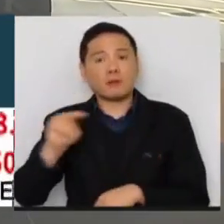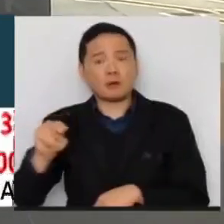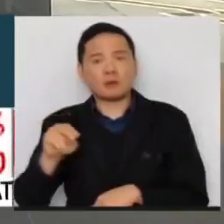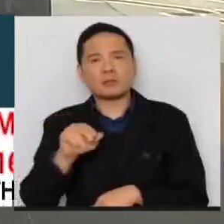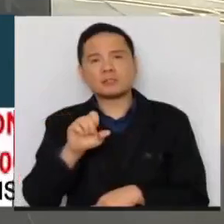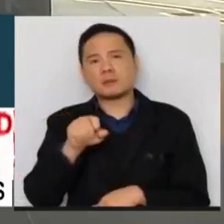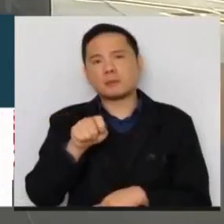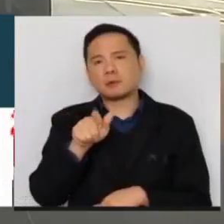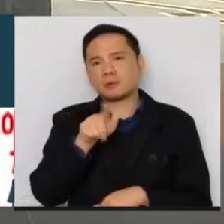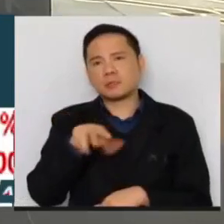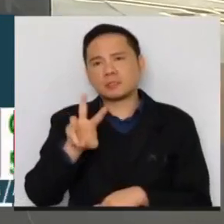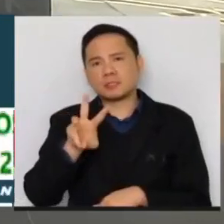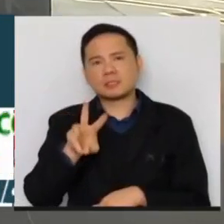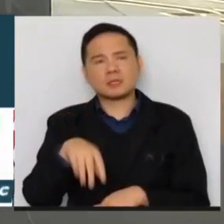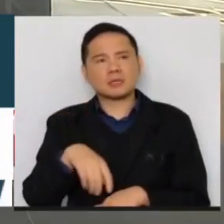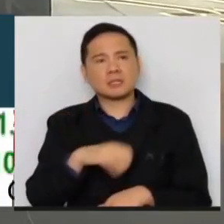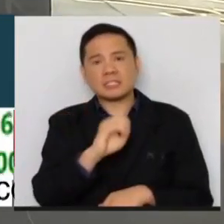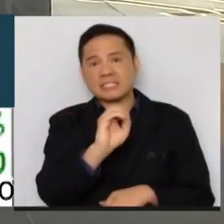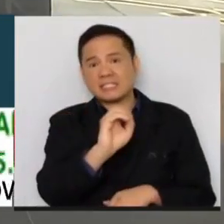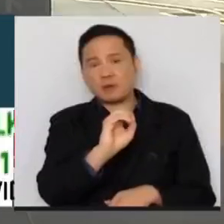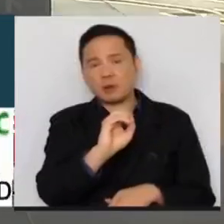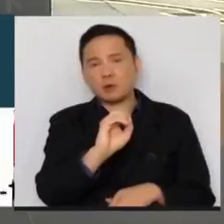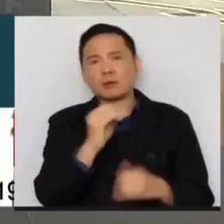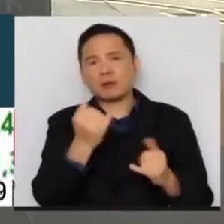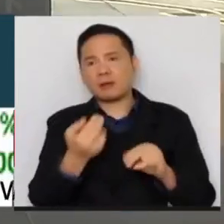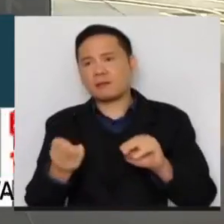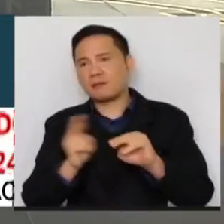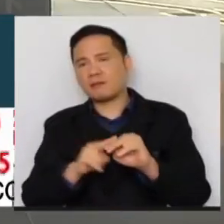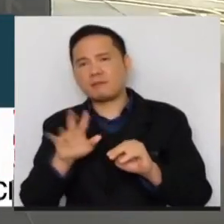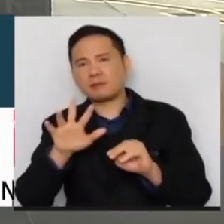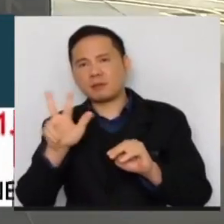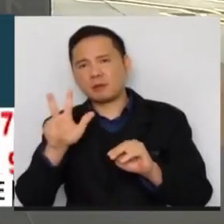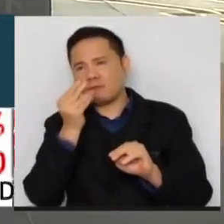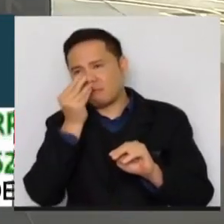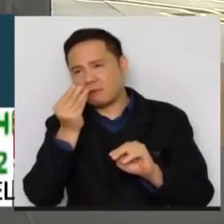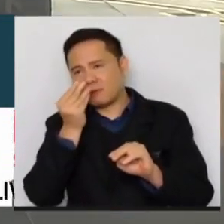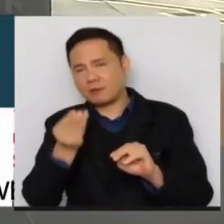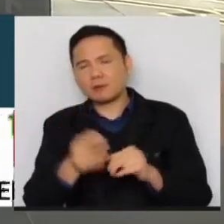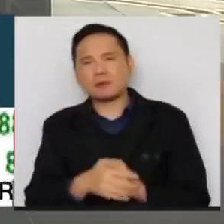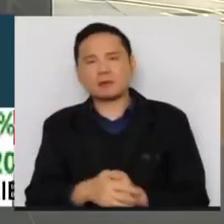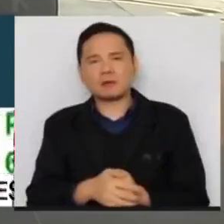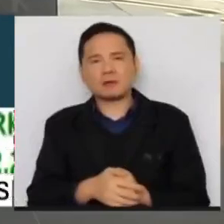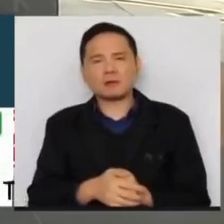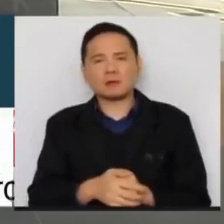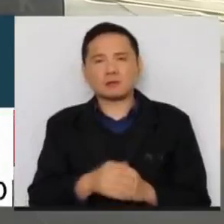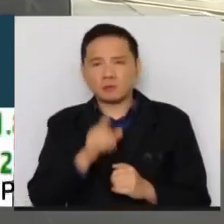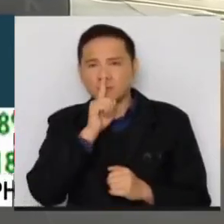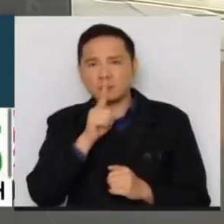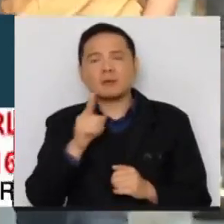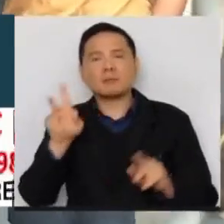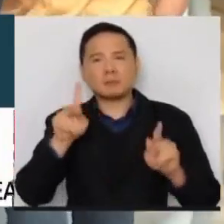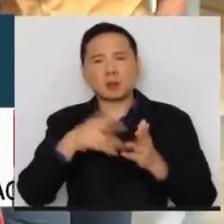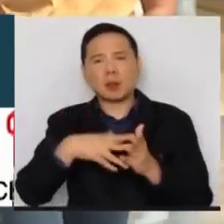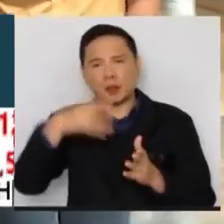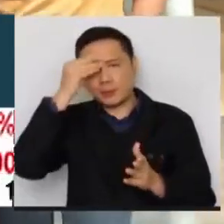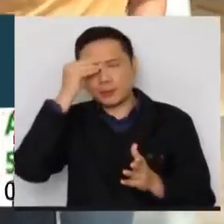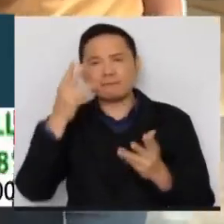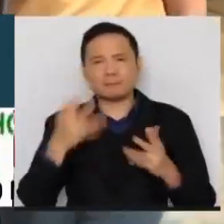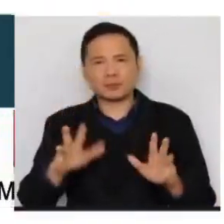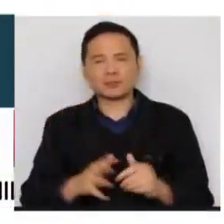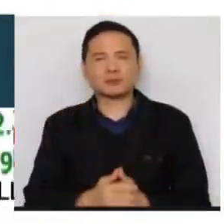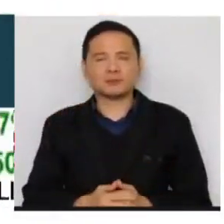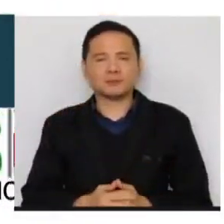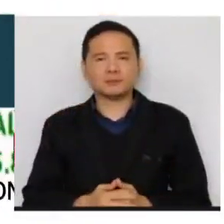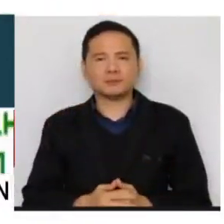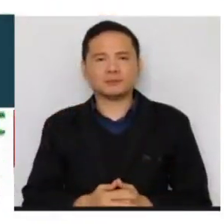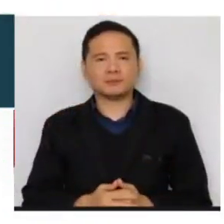1,006 cases. Today, 57 cases na lang. So natututo na rin talaga yung tao. Okay, and then finally, Mayor, we've